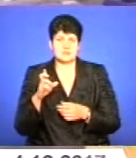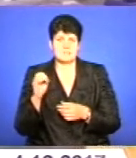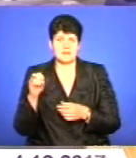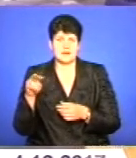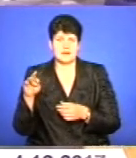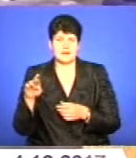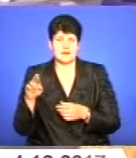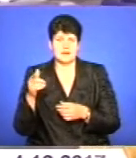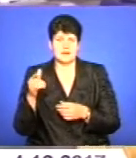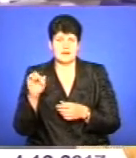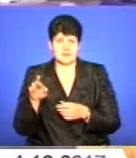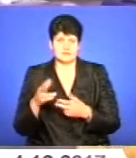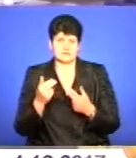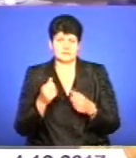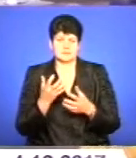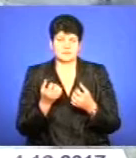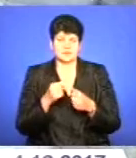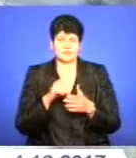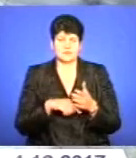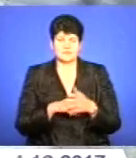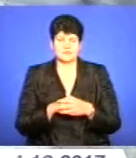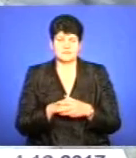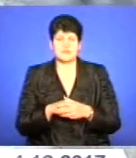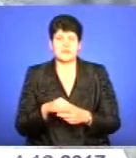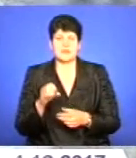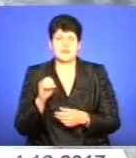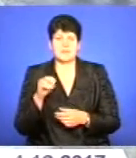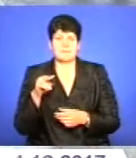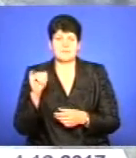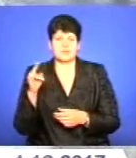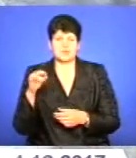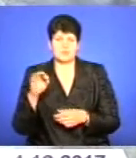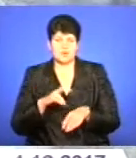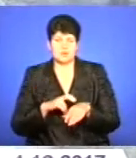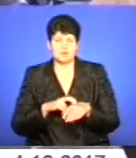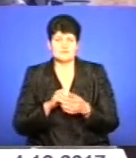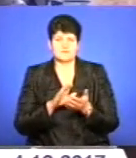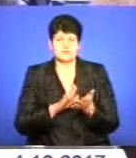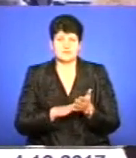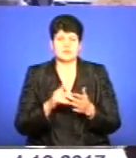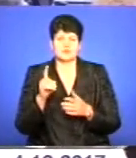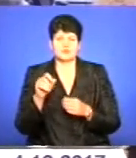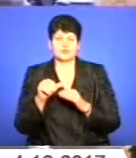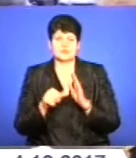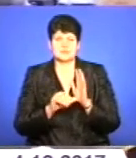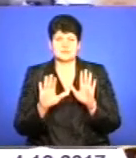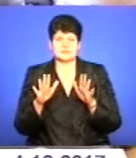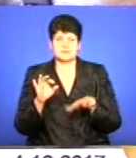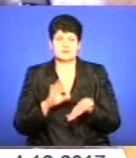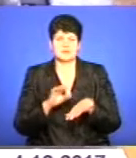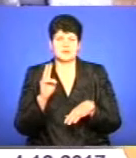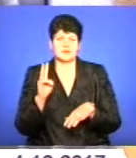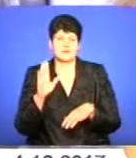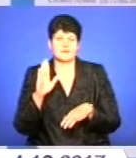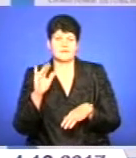така вакцина з тих країн, то так, довіряємо. Епідеміологи зафіксували в області також 16 випадків захворювання на вітряну віспу. В